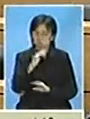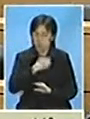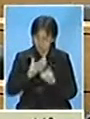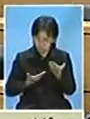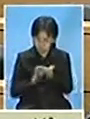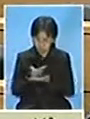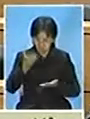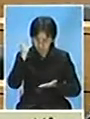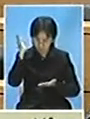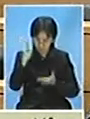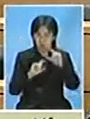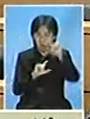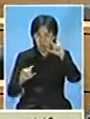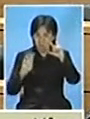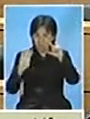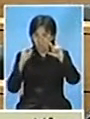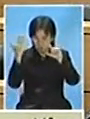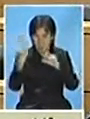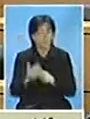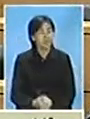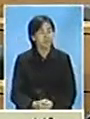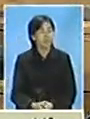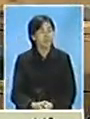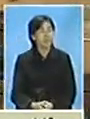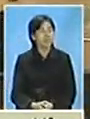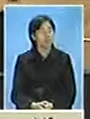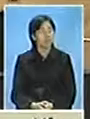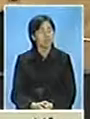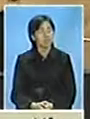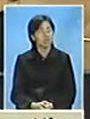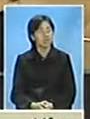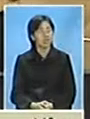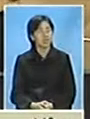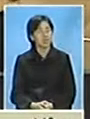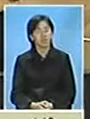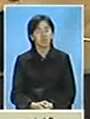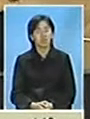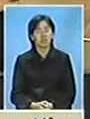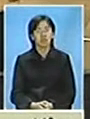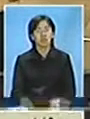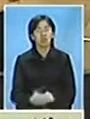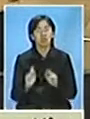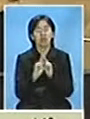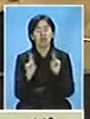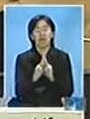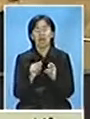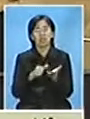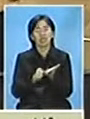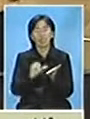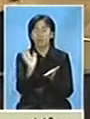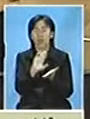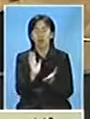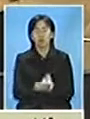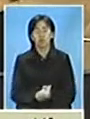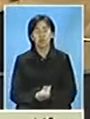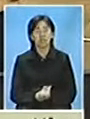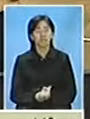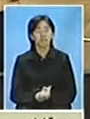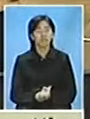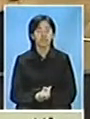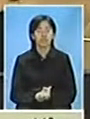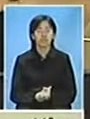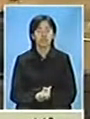อภิปรายในวรรค4ก่อนนะครับ กรรมการยืนยันว่าไม่มีการแก้ไขเมื่อ ถ้าหากว่าท